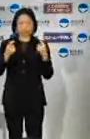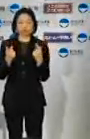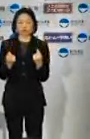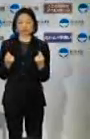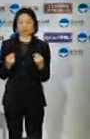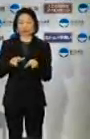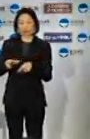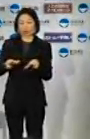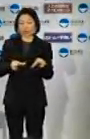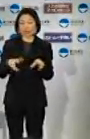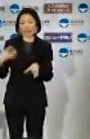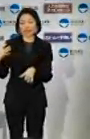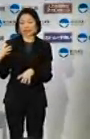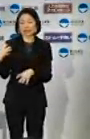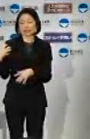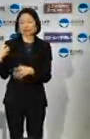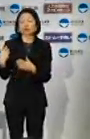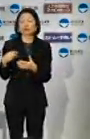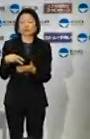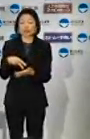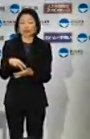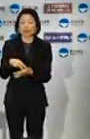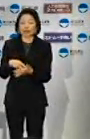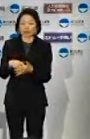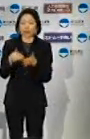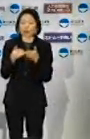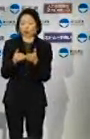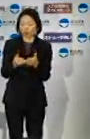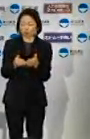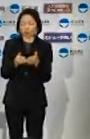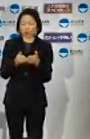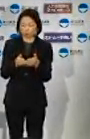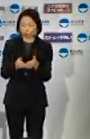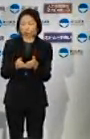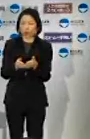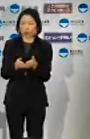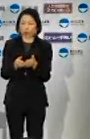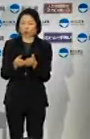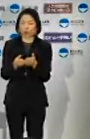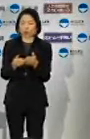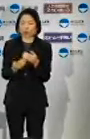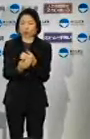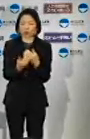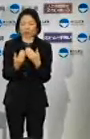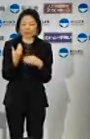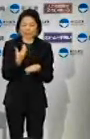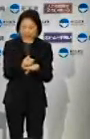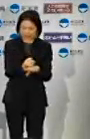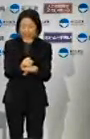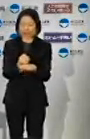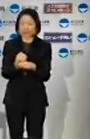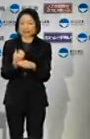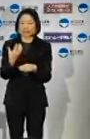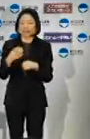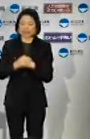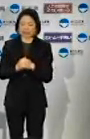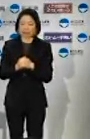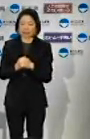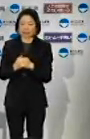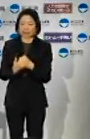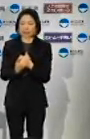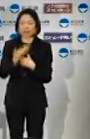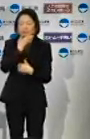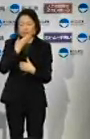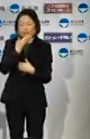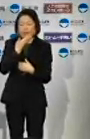その行政の責任としてこの航路を維持確保し、そして利便性も含めて活性化させていくということは引き続き